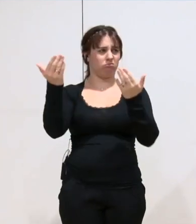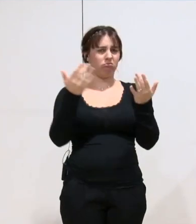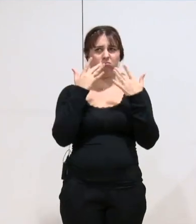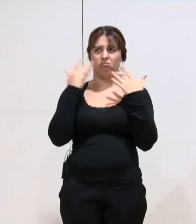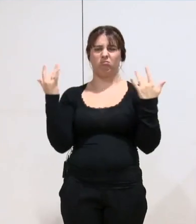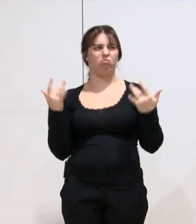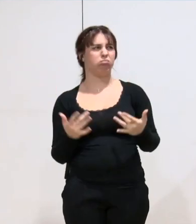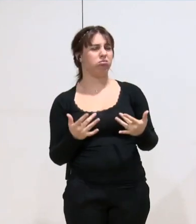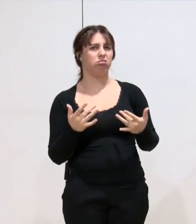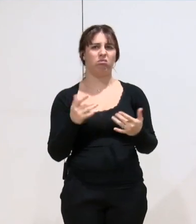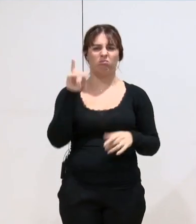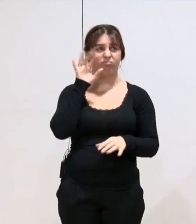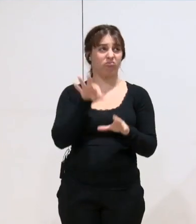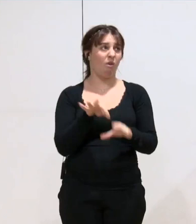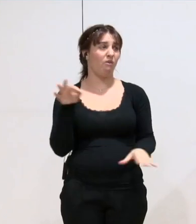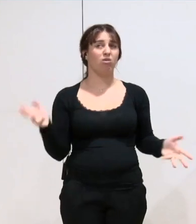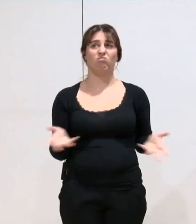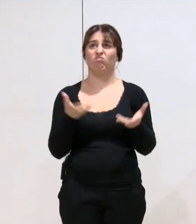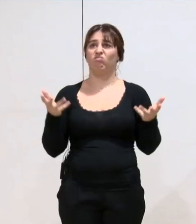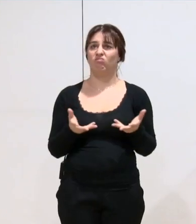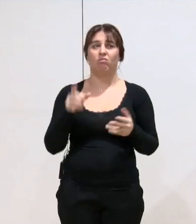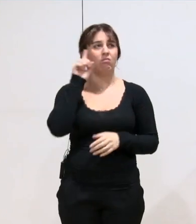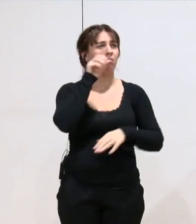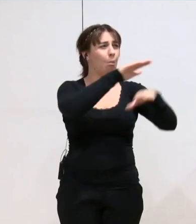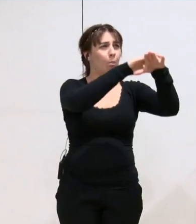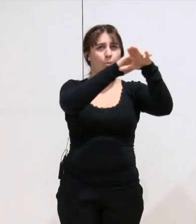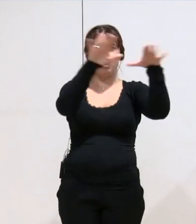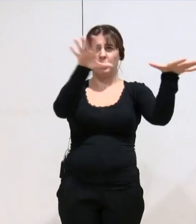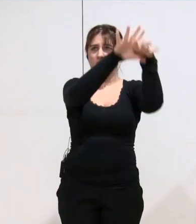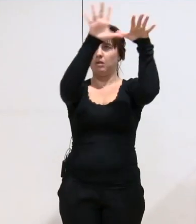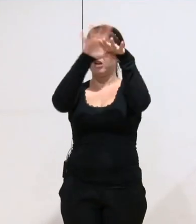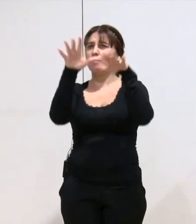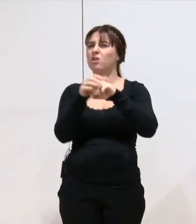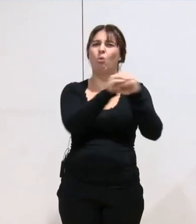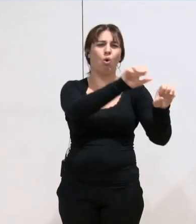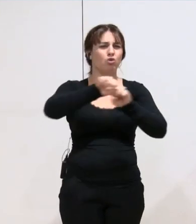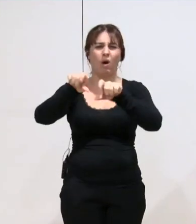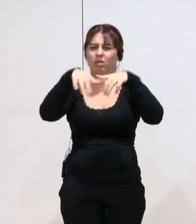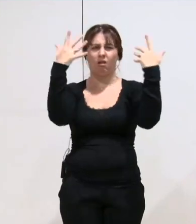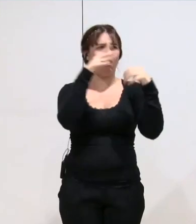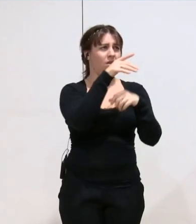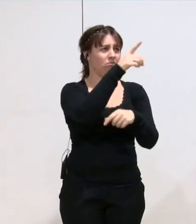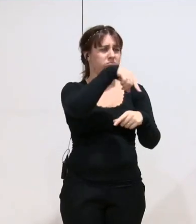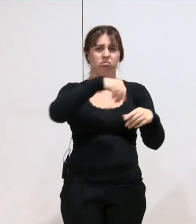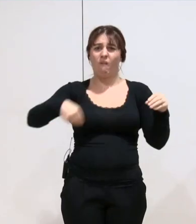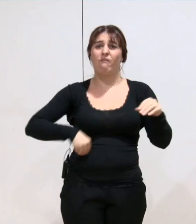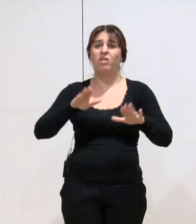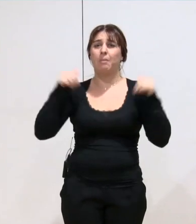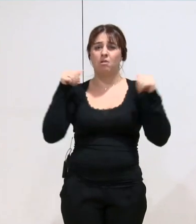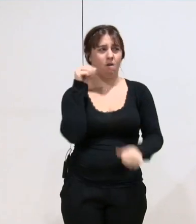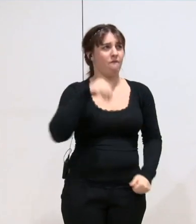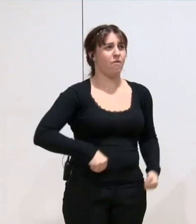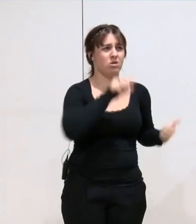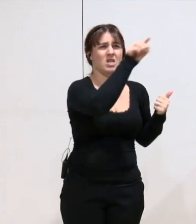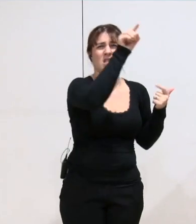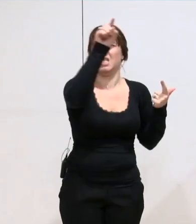pour participer en masse et qu'ils perçoivent les personnalités politiques, quelles qu'elles soient, comme les principaux responsables de l'abstention.